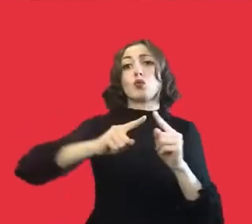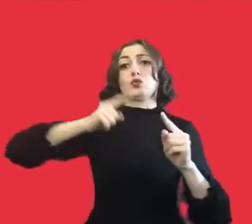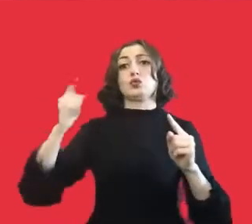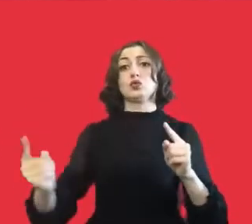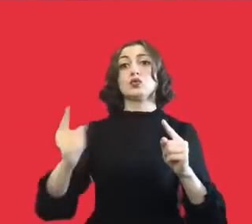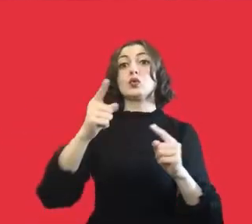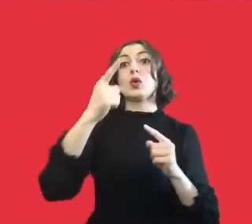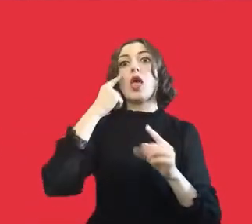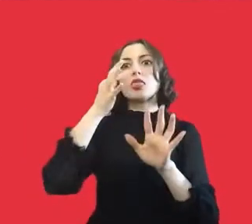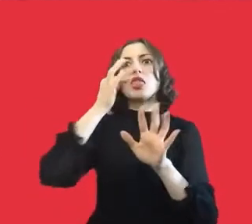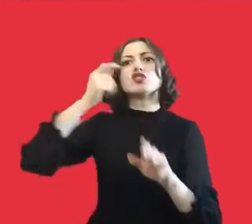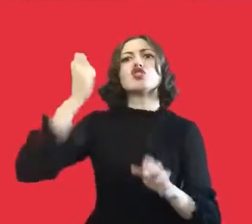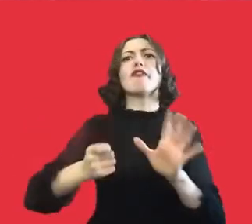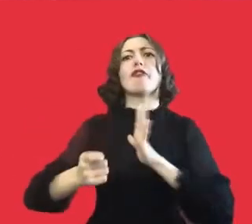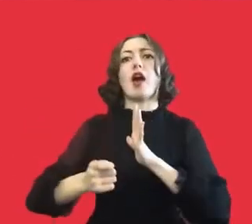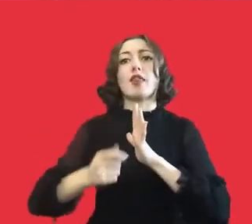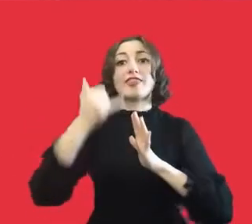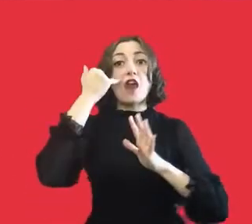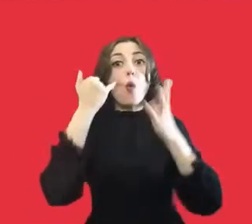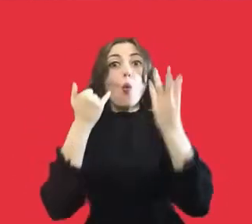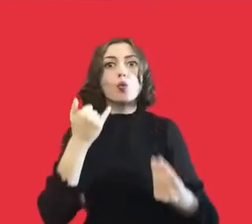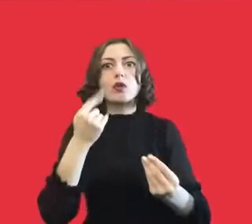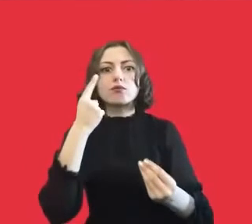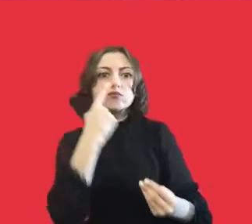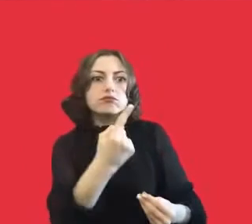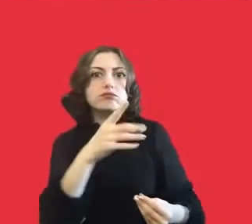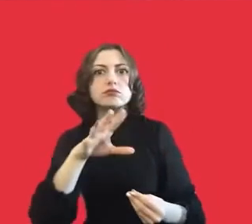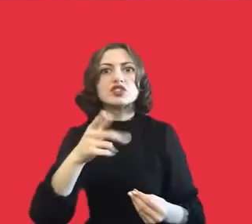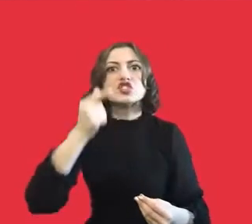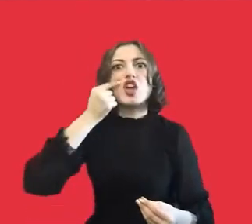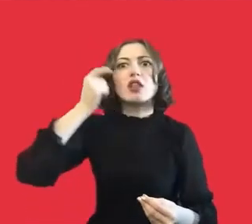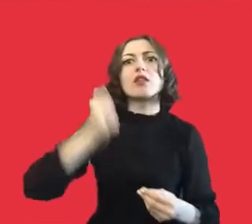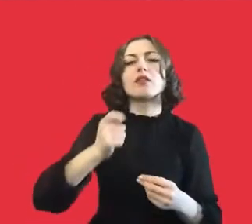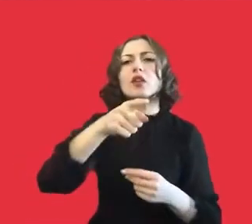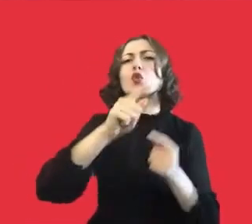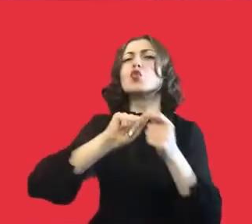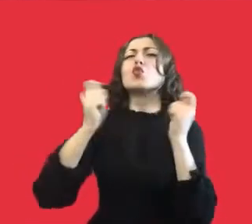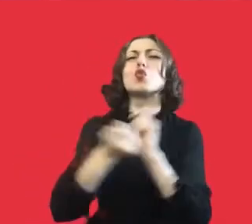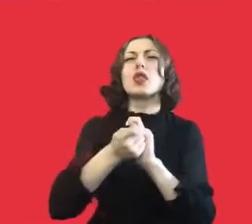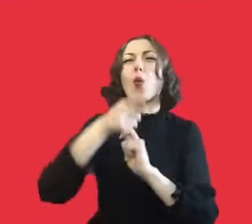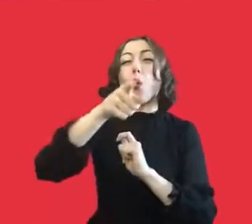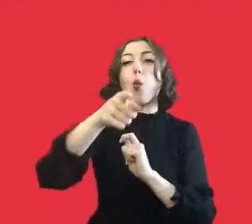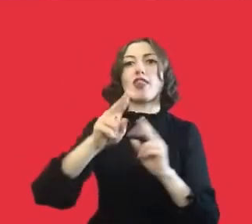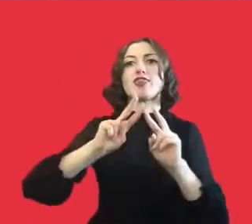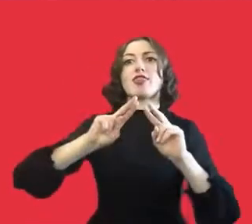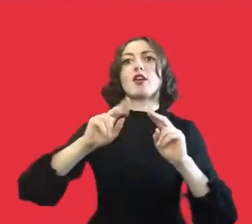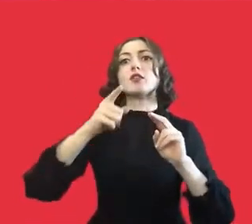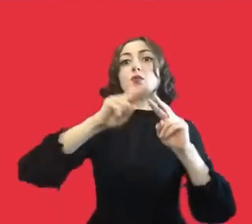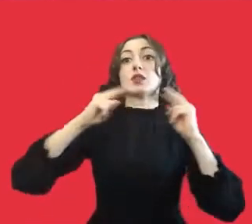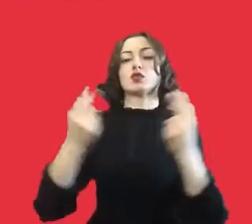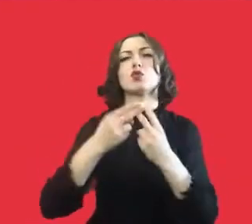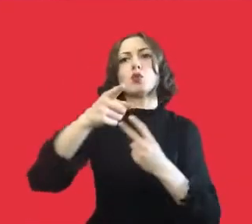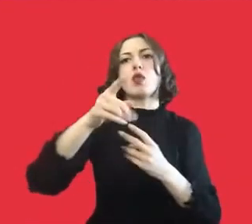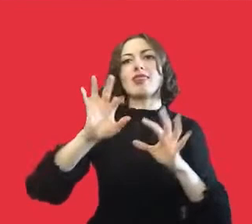ediyoruz ve dünyanın değişim hızının ivmelendiği, arttığı bir süreçteyiz. Biz de buna ayak uydurmaya çalışıyoruz. Hem